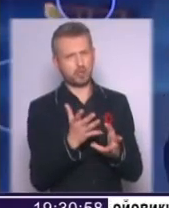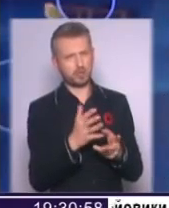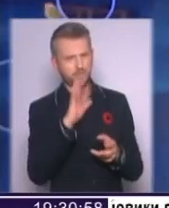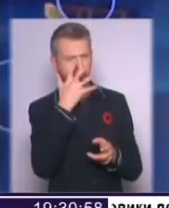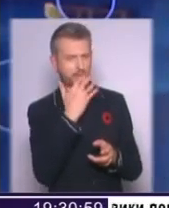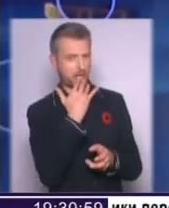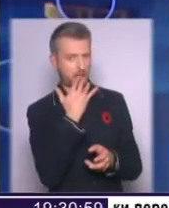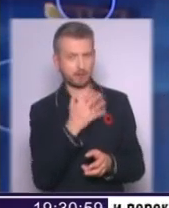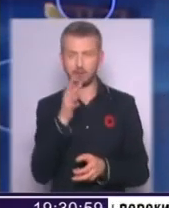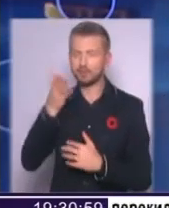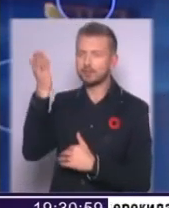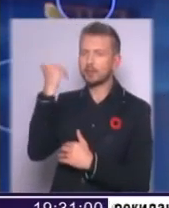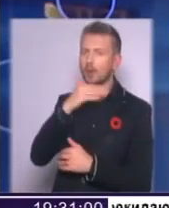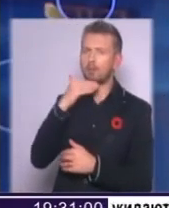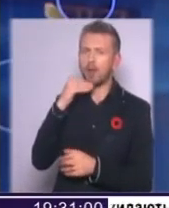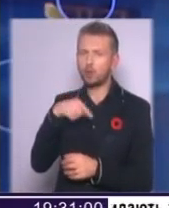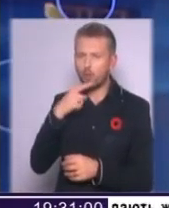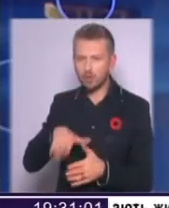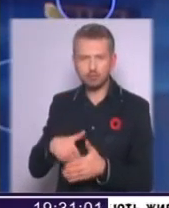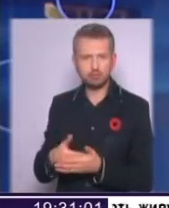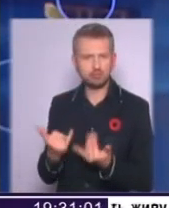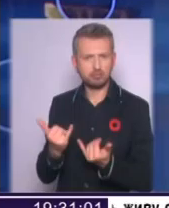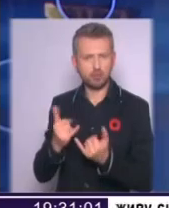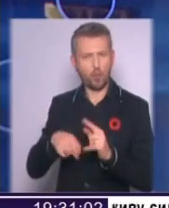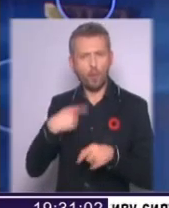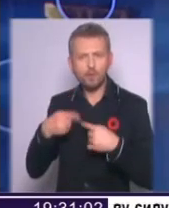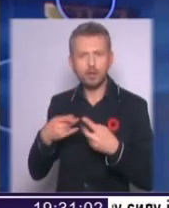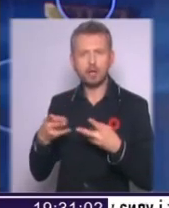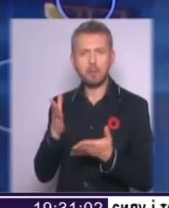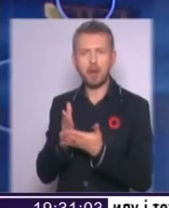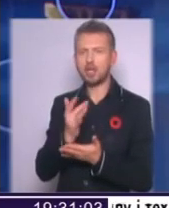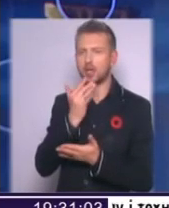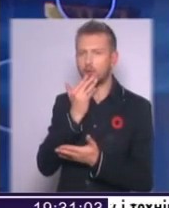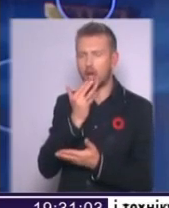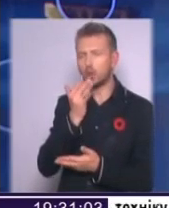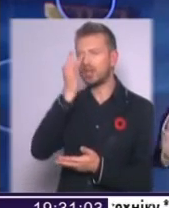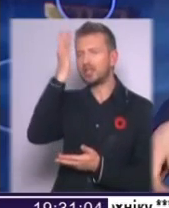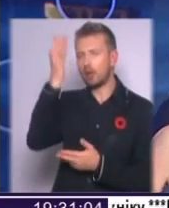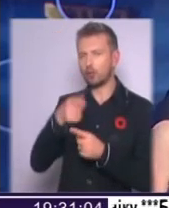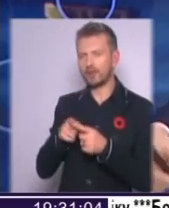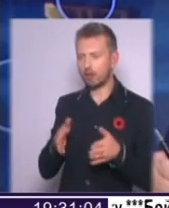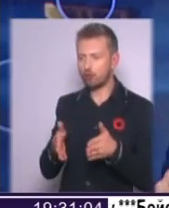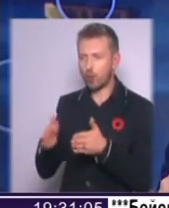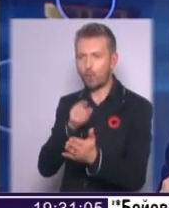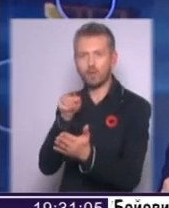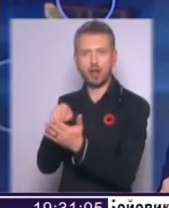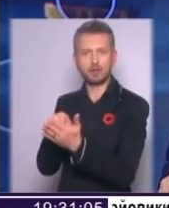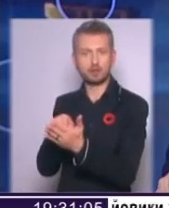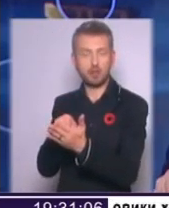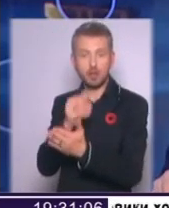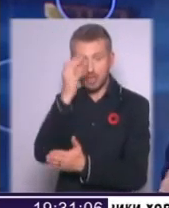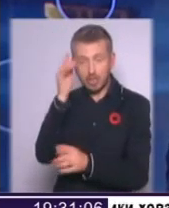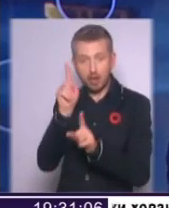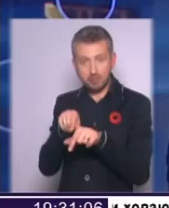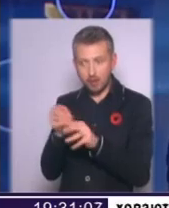багато говорилося, і до цього дня говориться, що треба мати національну ідею, да, оцей дороговказ. Так ідея так само складається з